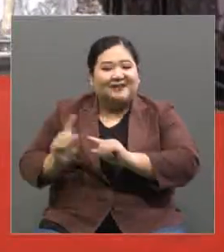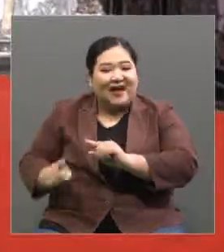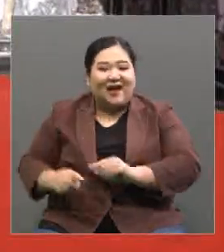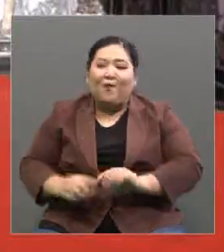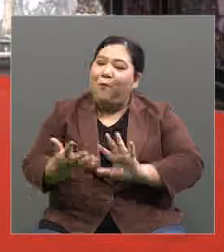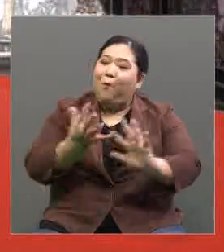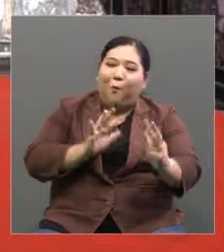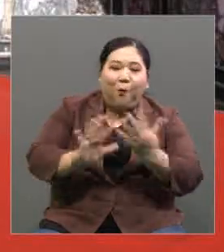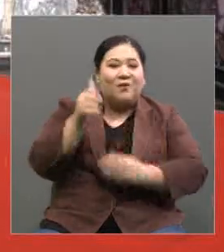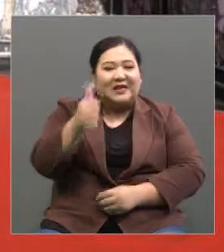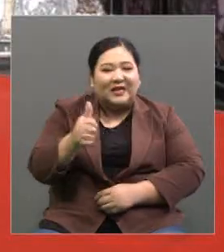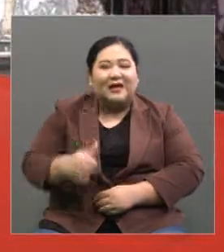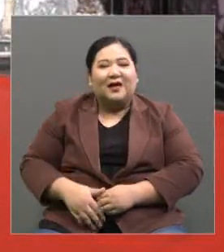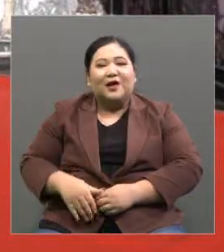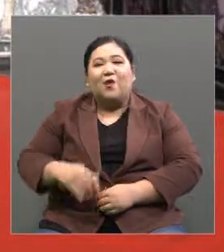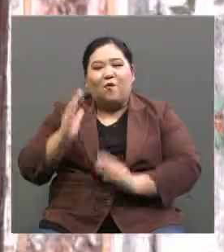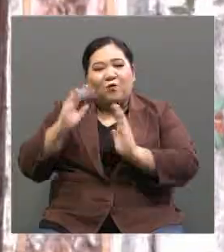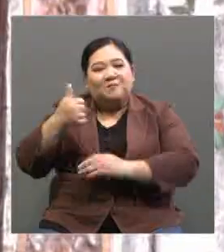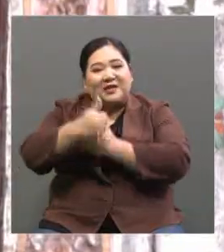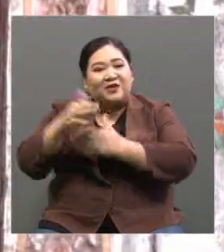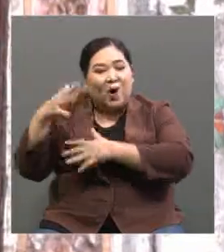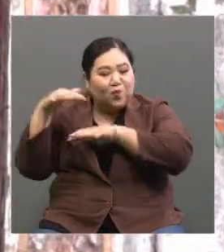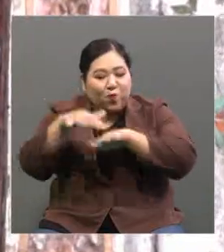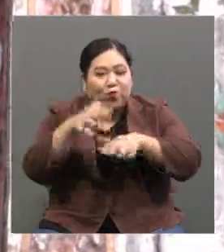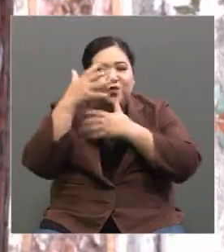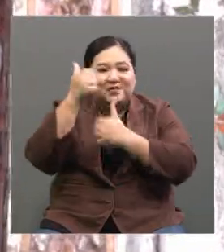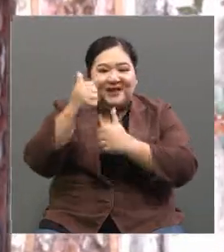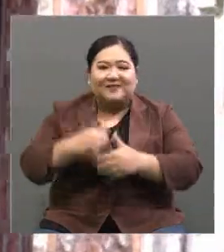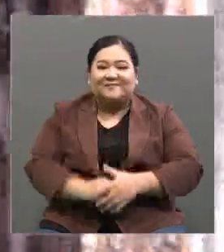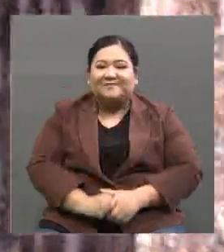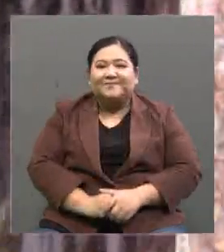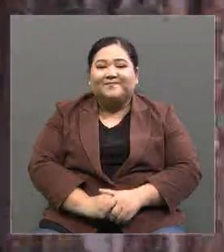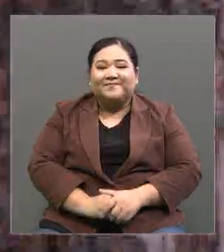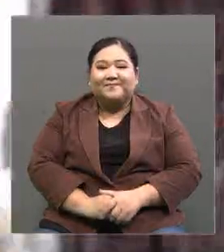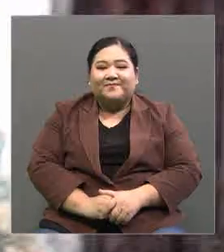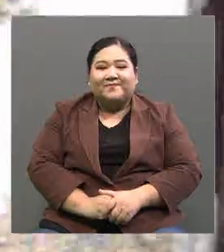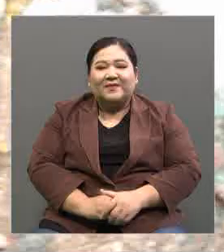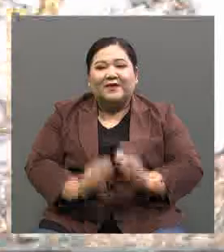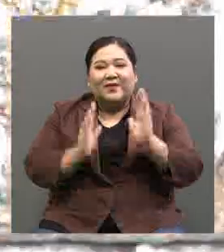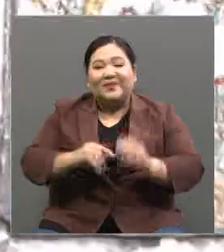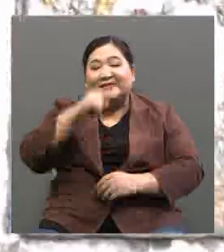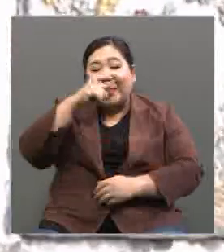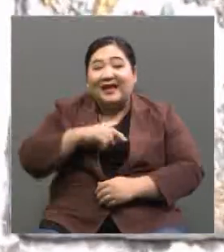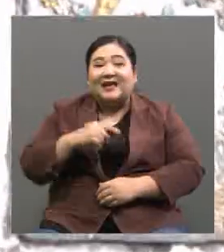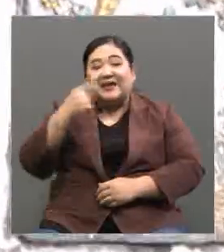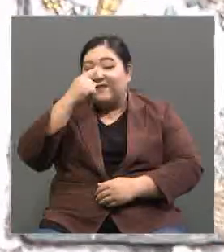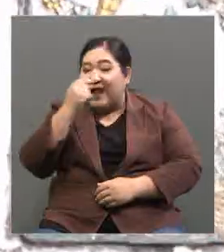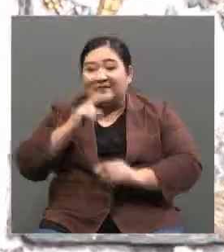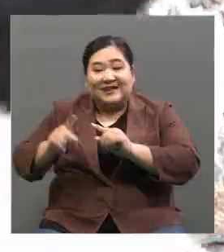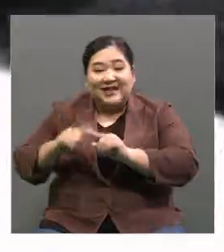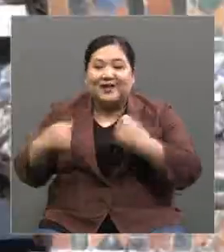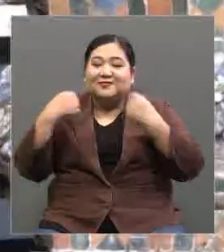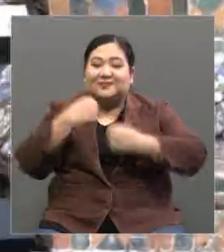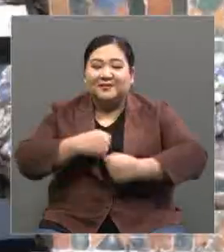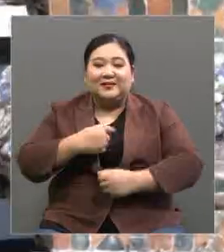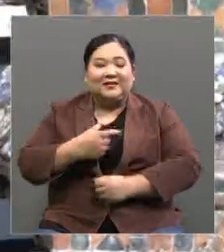ชีวิตชีวาอันนี้พระปางวัดอรุณนี่จะบอกให้นะคะว่านักท่องเที่ยวเนิยมไปมากคนไทยก็นิยมแล้วใส่ชุดไทยอย่างเงี้ยเขาจะมีเนี่ยแหละ